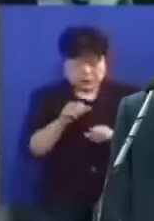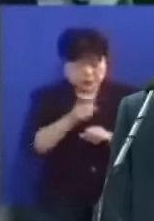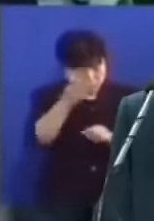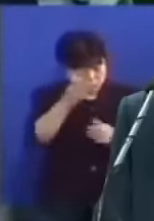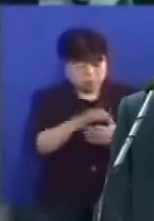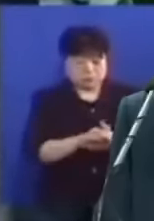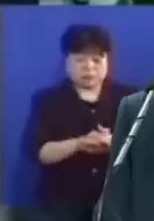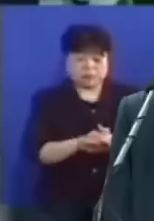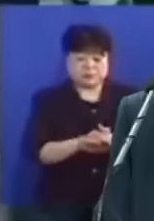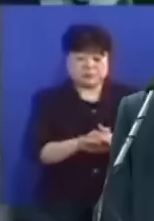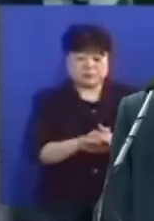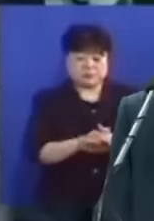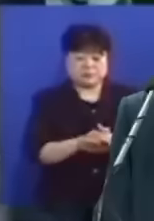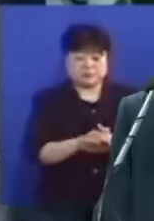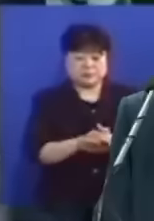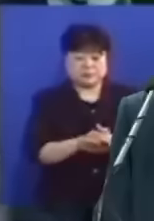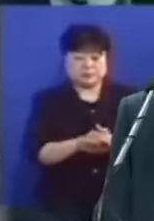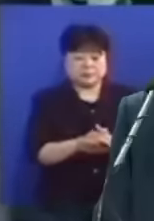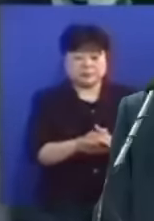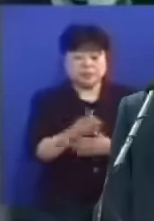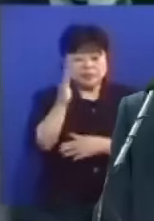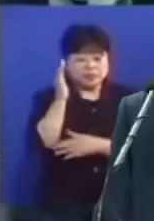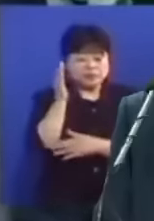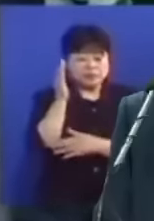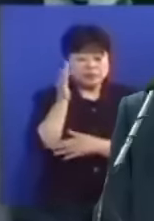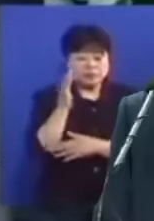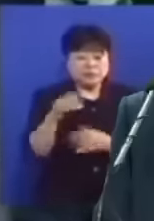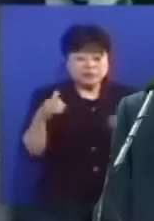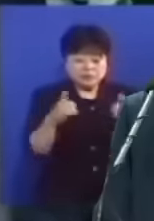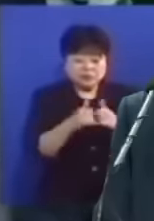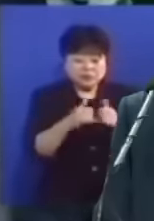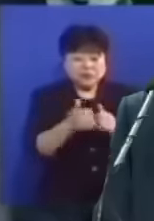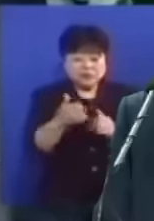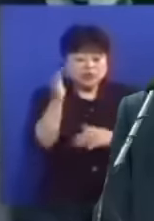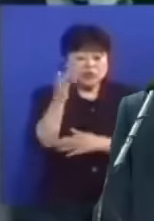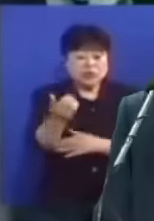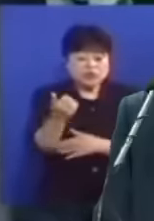것입니다. 왜 설교하겠네 성가대가 찬송합니까?